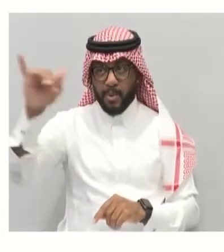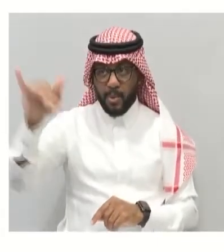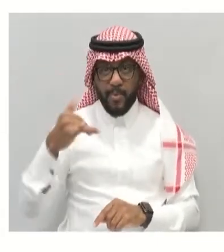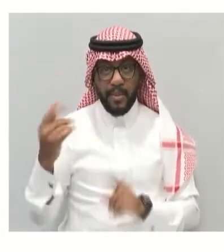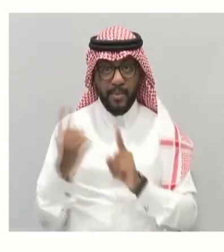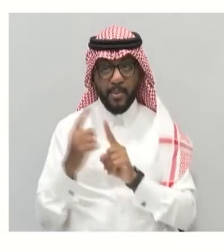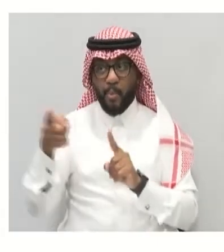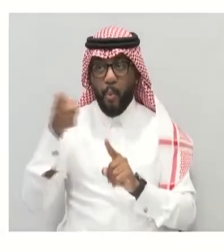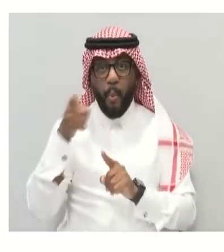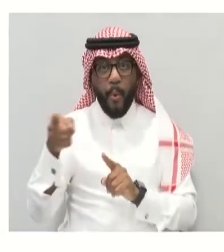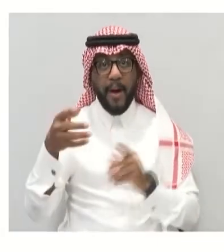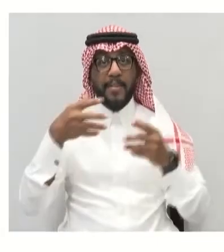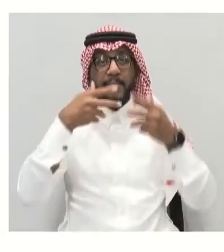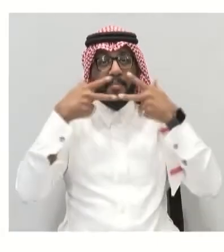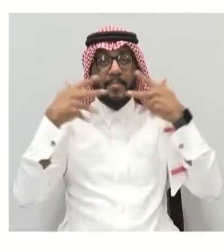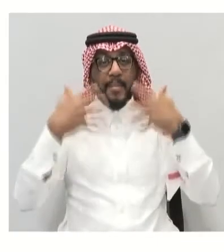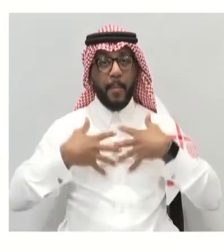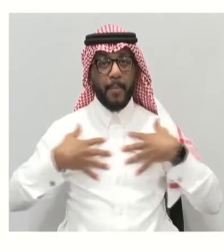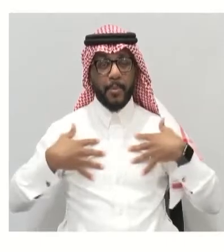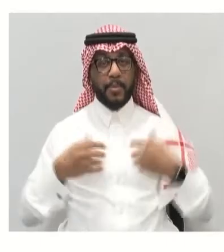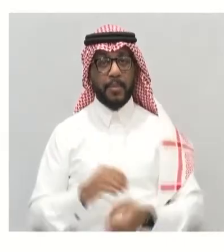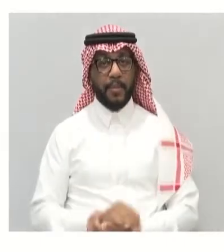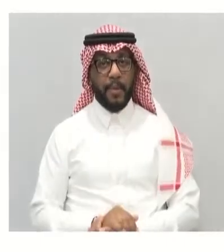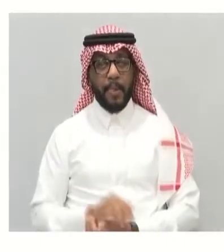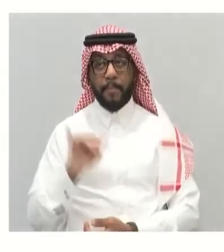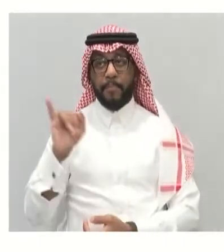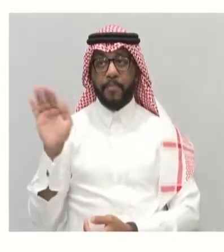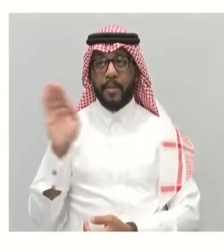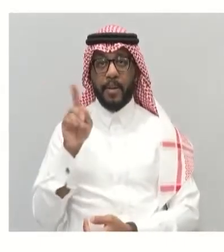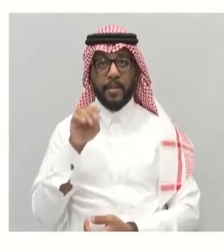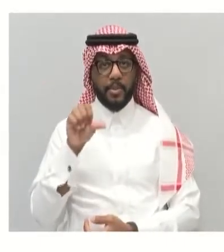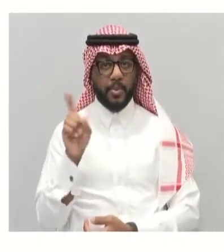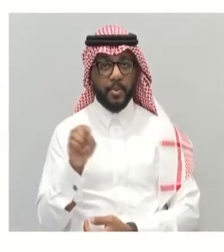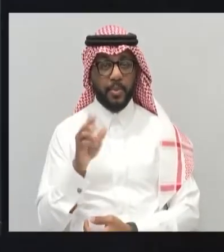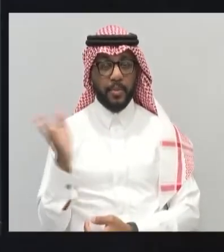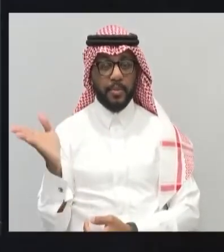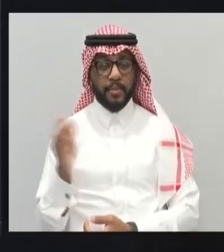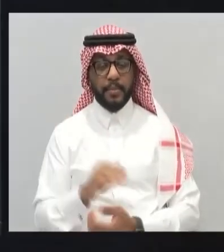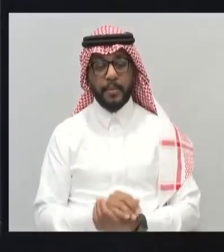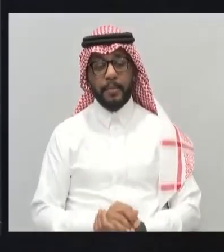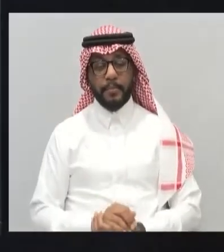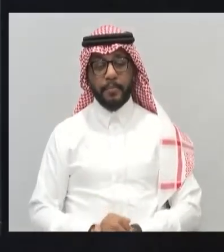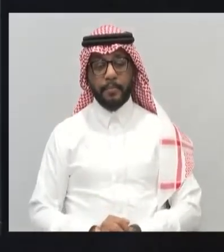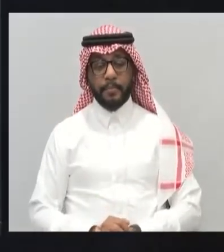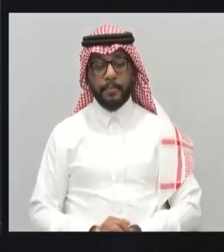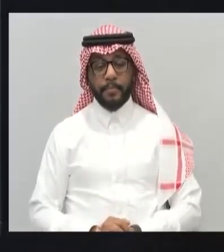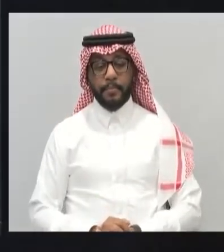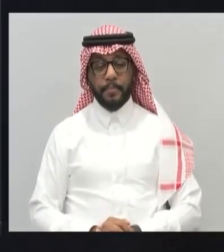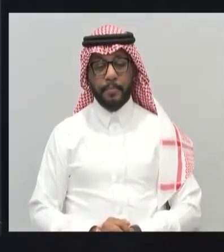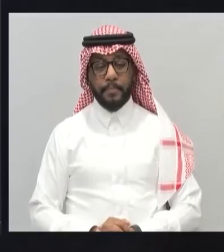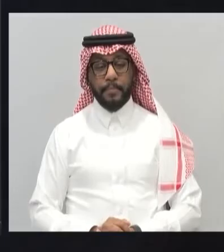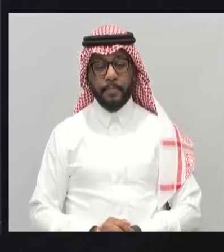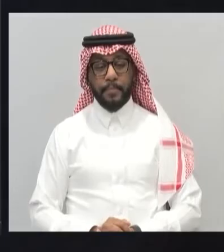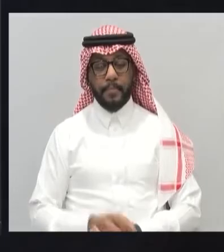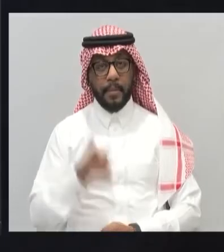مسرور هذه الجمله سيكون فيها ضمير يربط لنا الجمله بصاحب الحال او قد